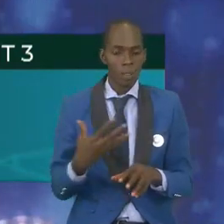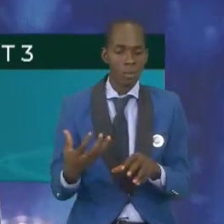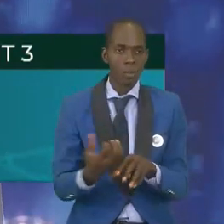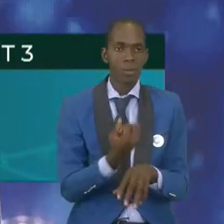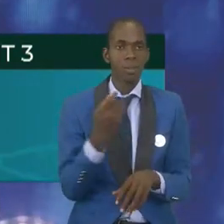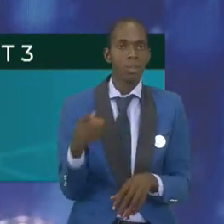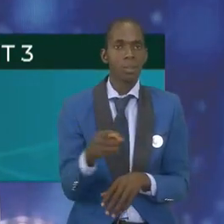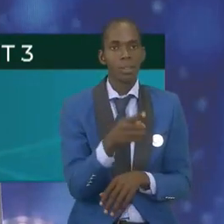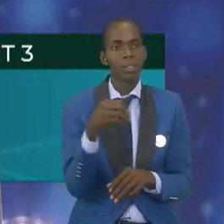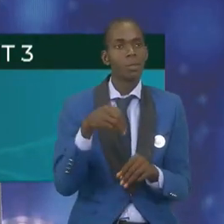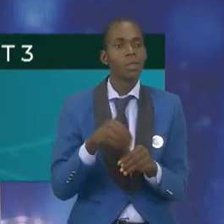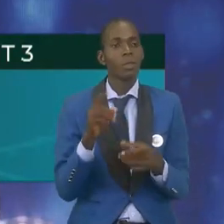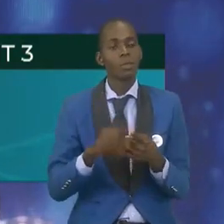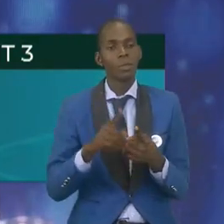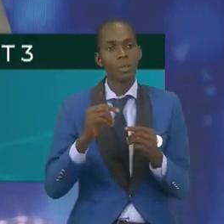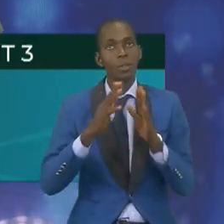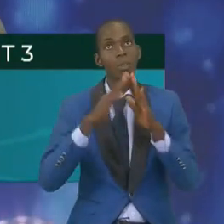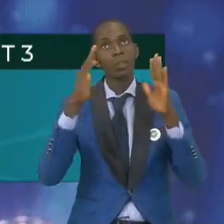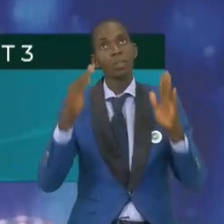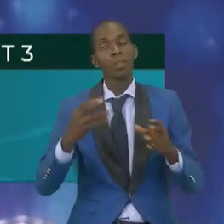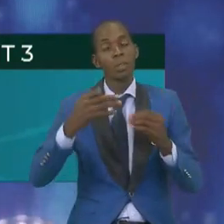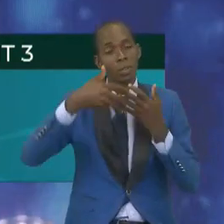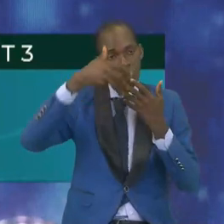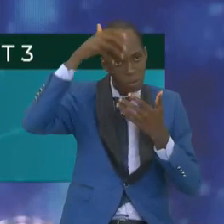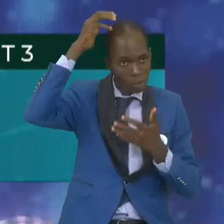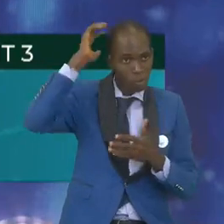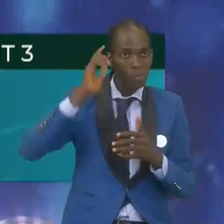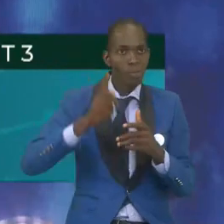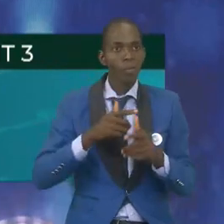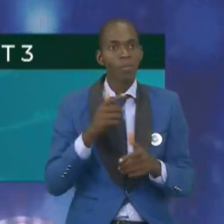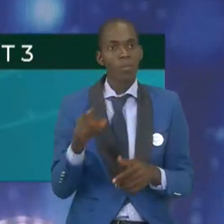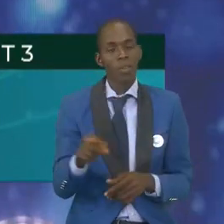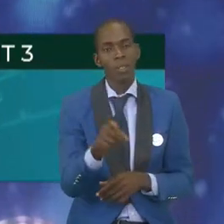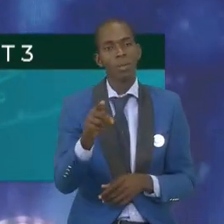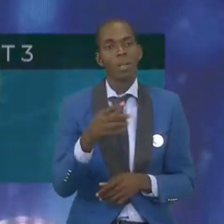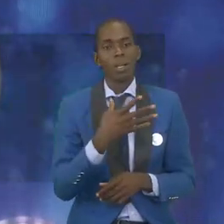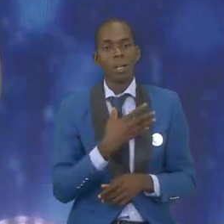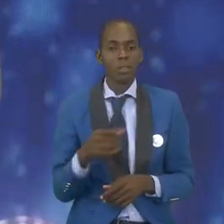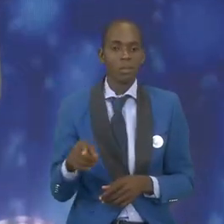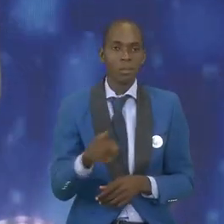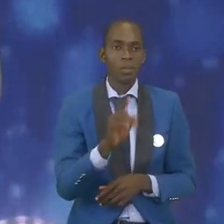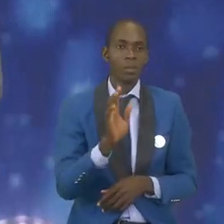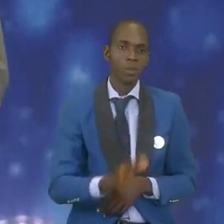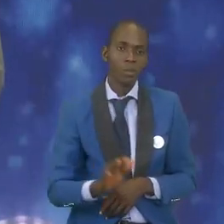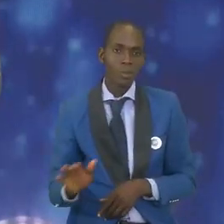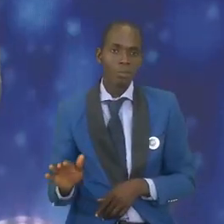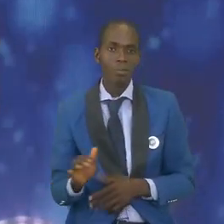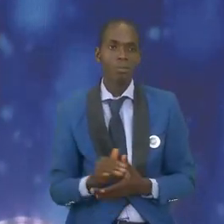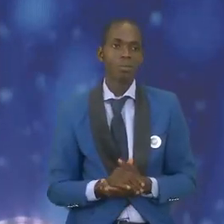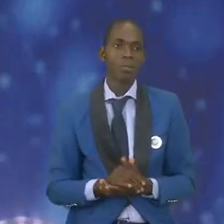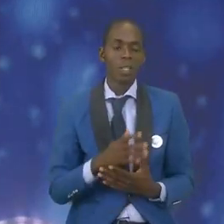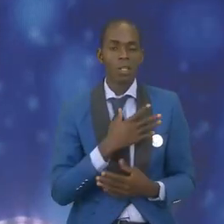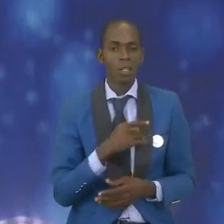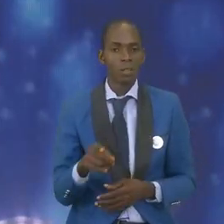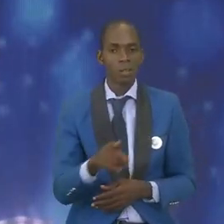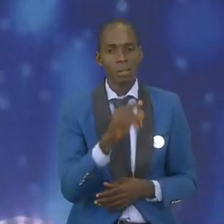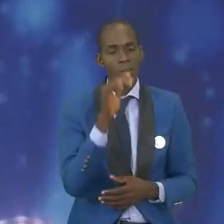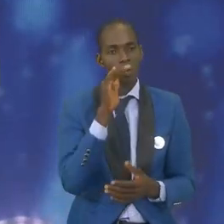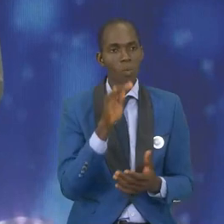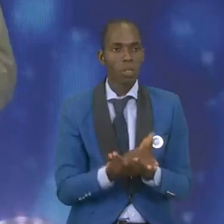amenés et jetés dans la fosse au lion. Eux, leurs